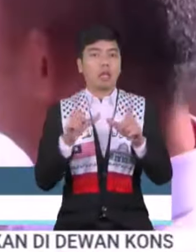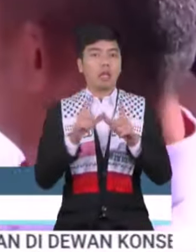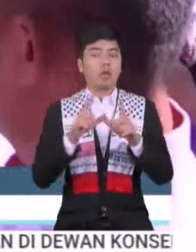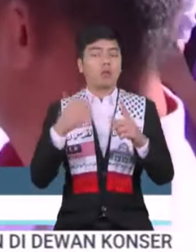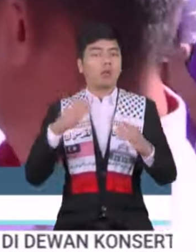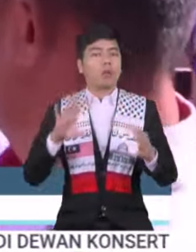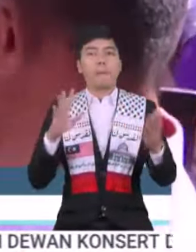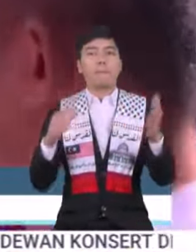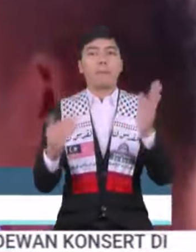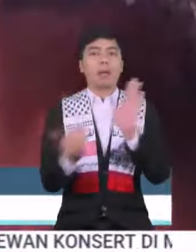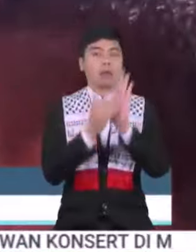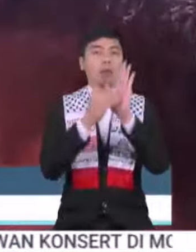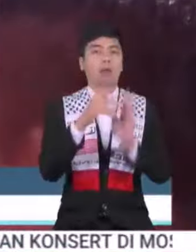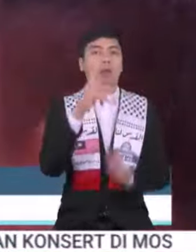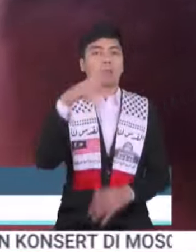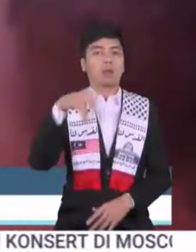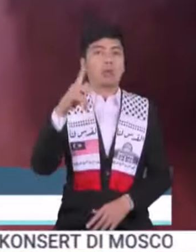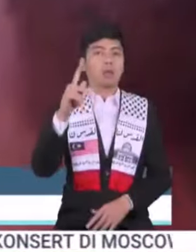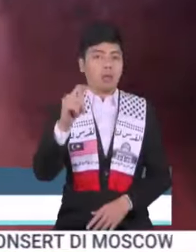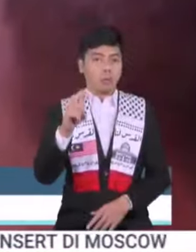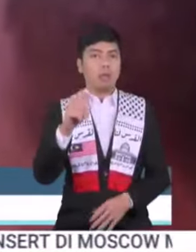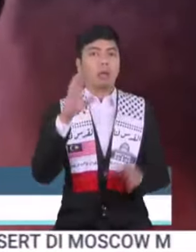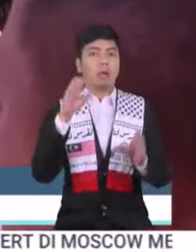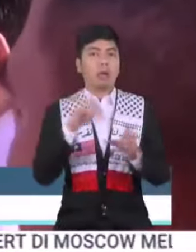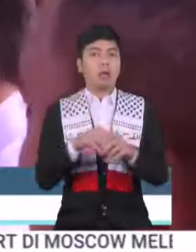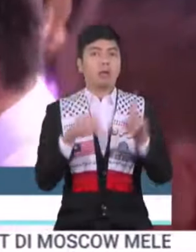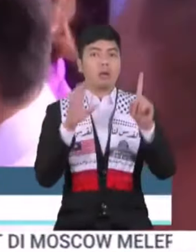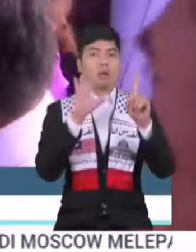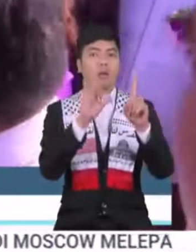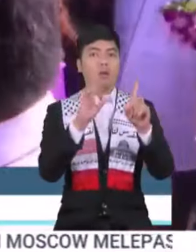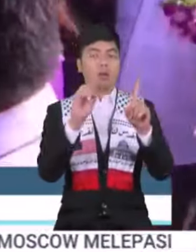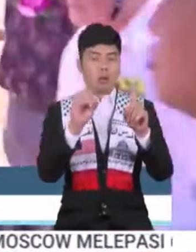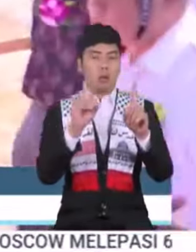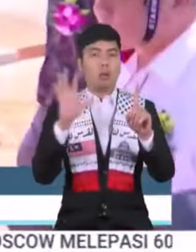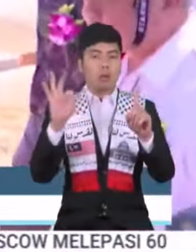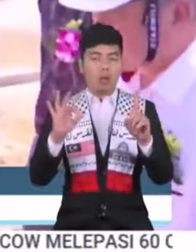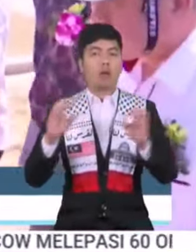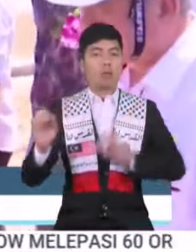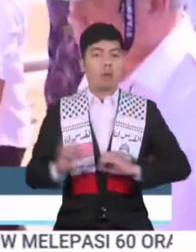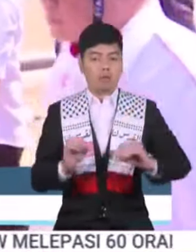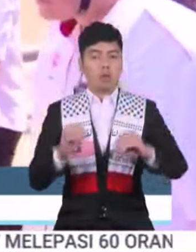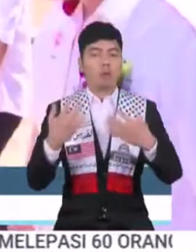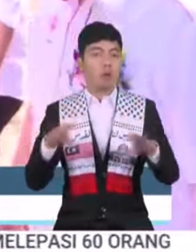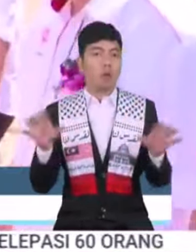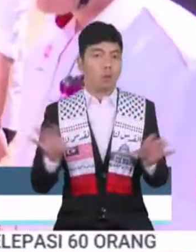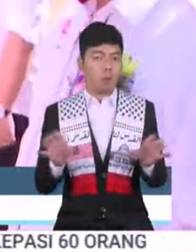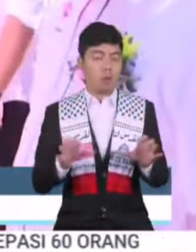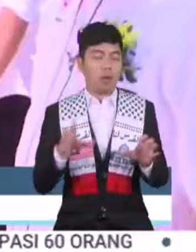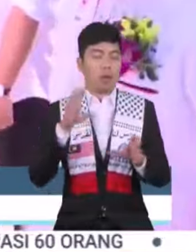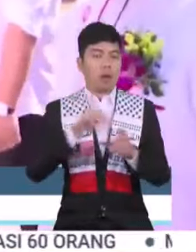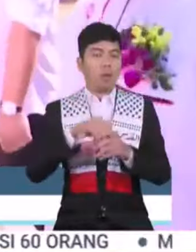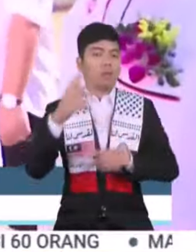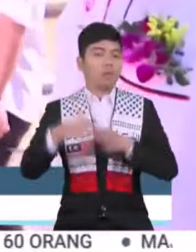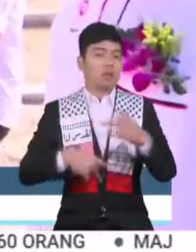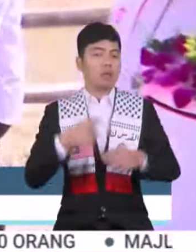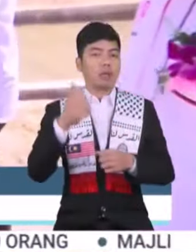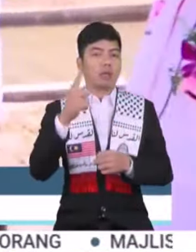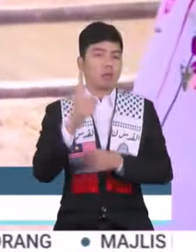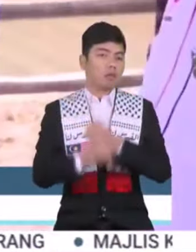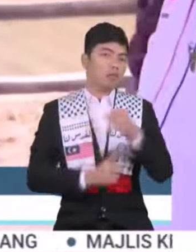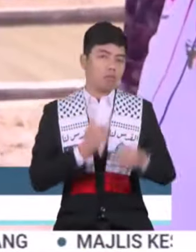dibatalkan kpkt menerusi 1809 operasi dijalankan dalam tempoh setahun